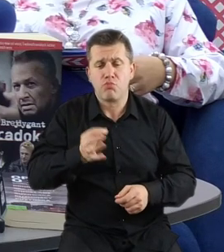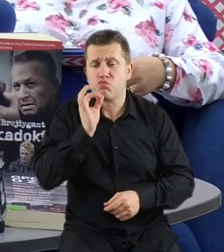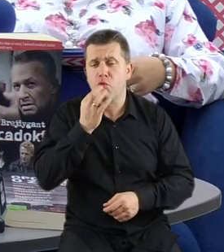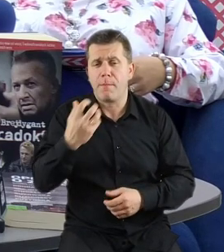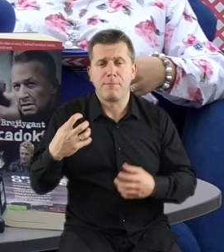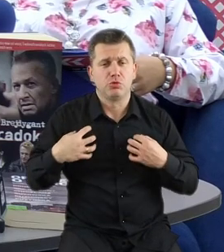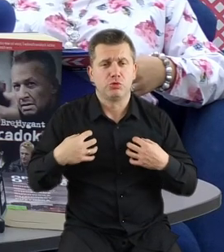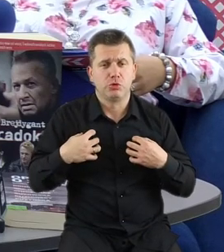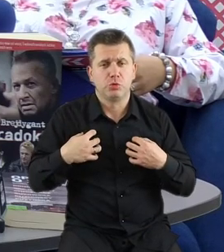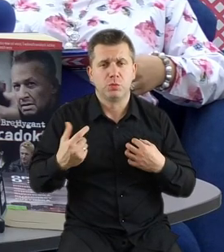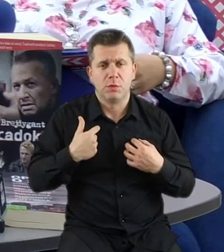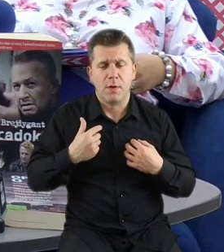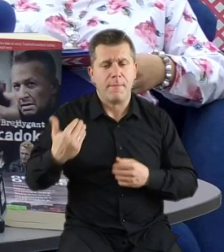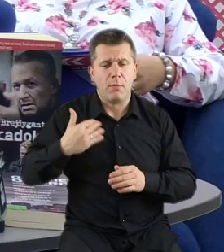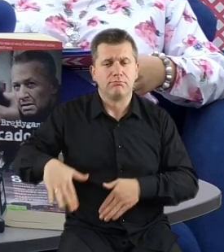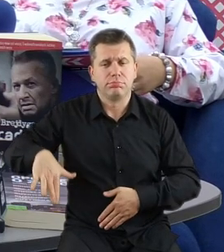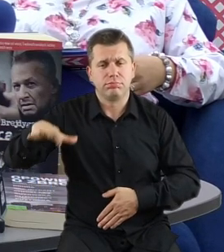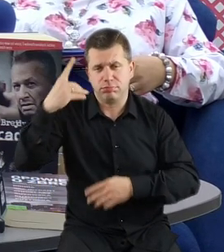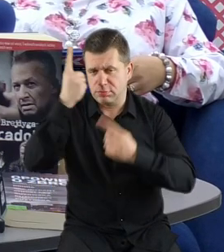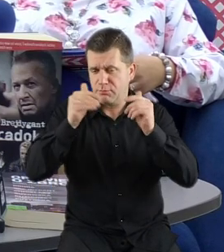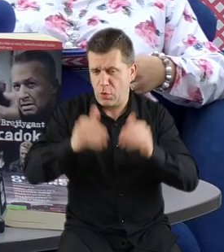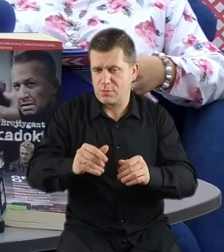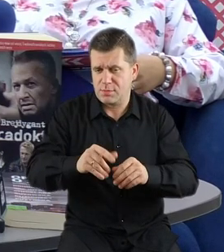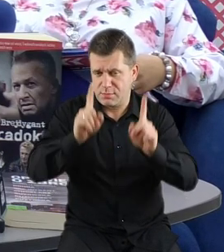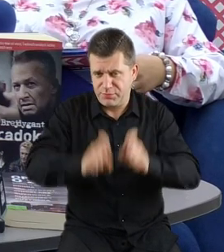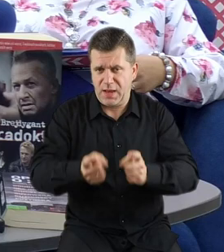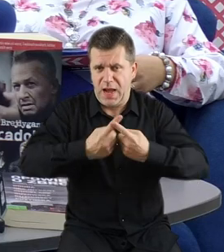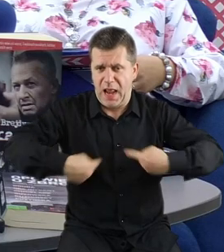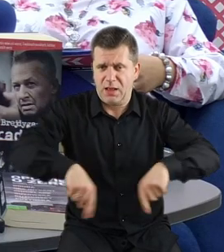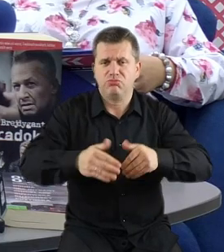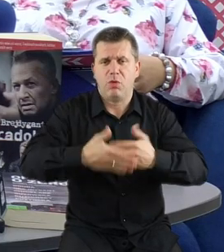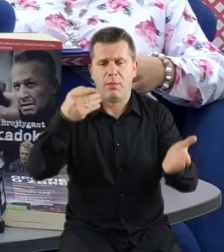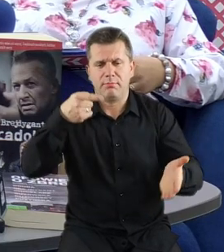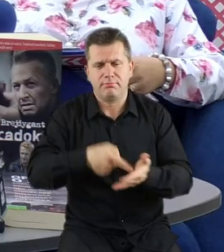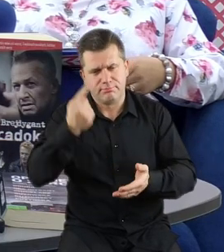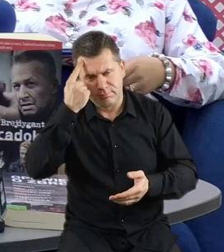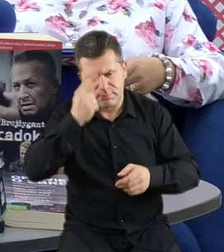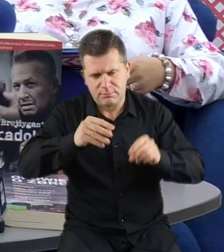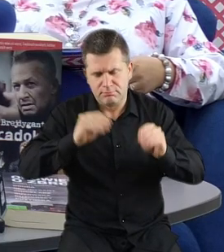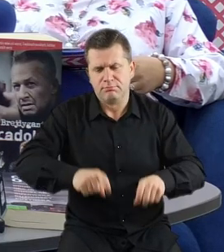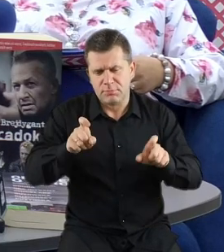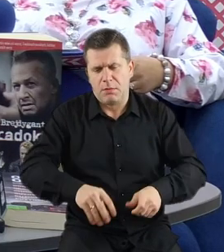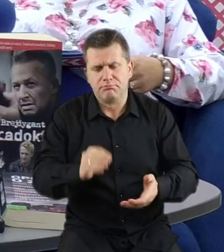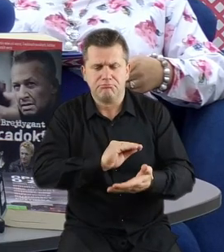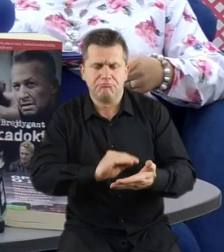nastoletnim życiu za mną chodziło, mogłem zacząć realizować. No, któregoś dnia usiadłem, napisałem palimpsest.